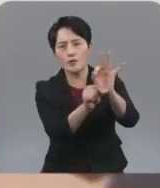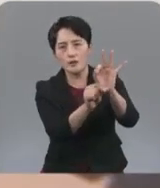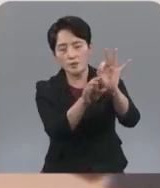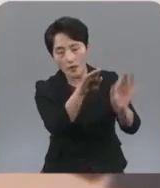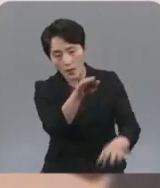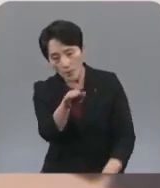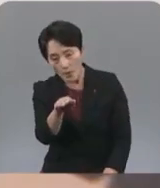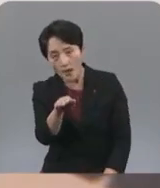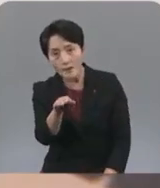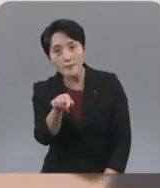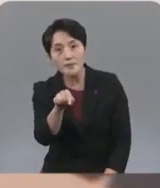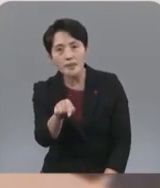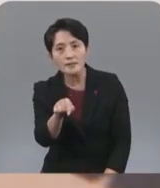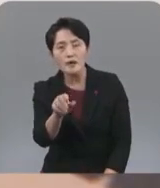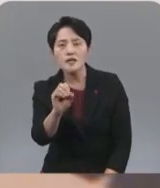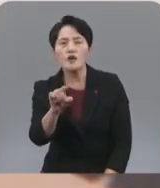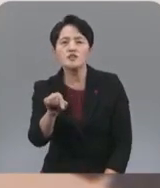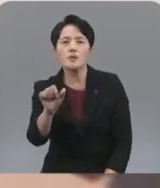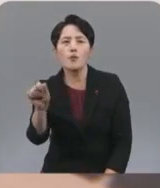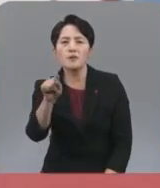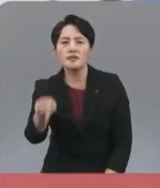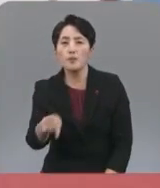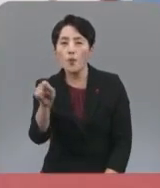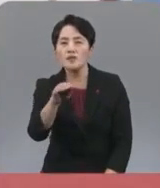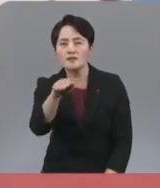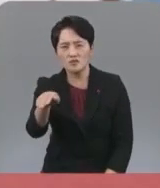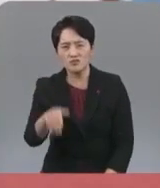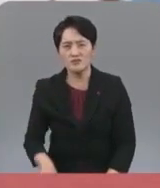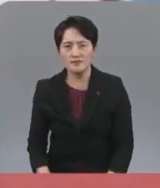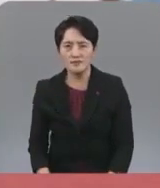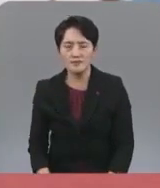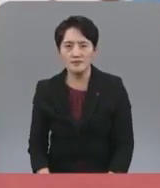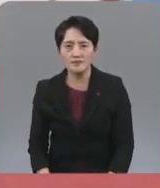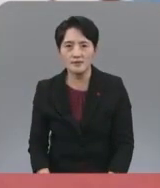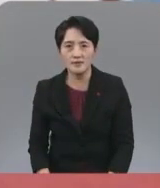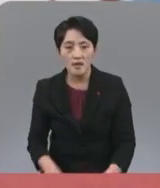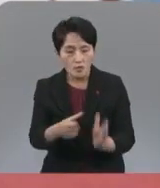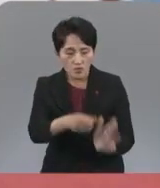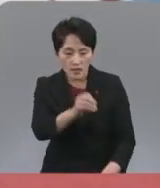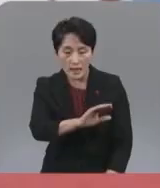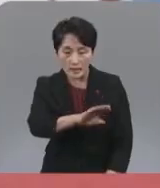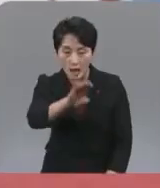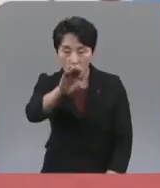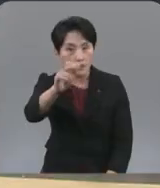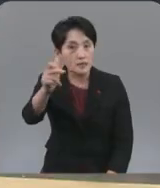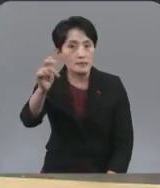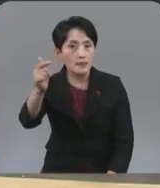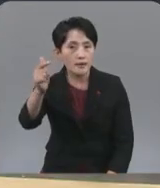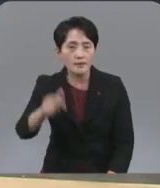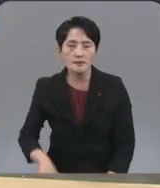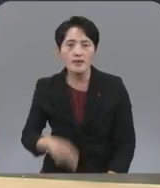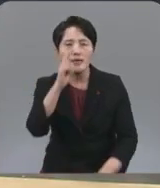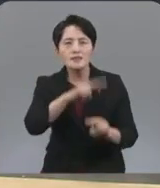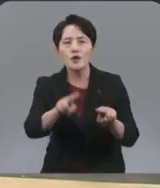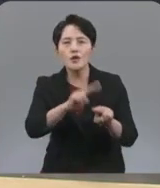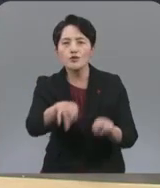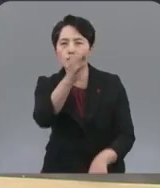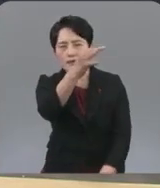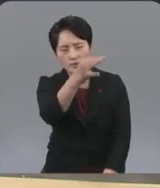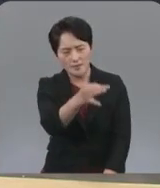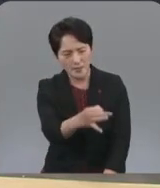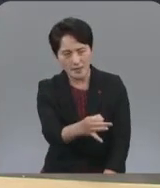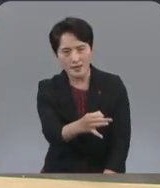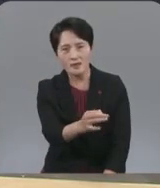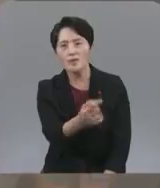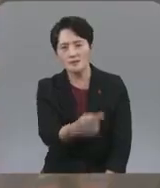le quatrième mois consécutif. D'après les chiffres publiés ce matin par l'Institut national des statistiques ou le COSTAT, l'indice des